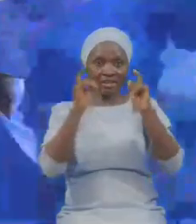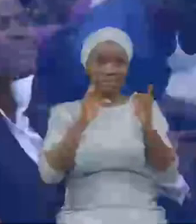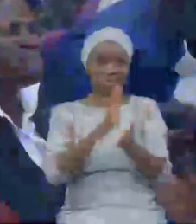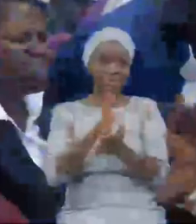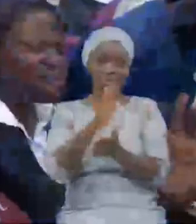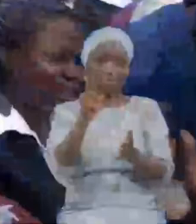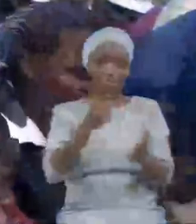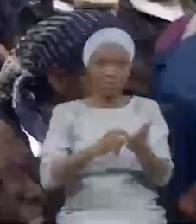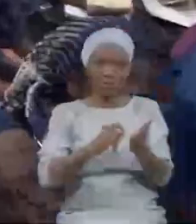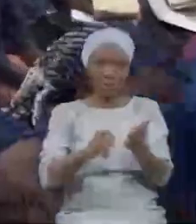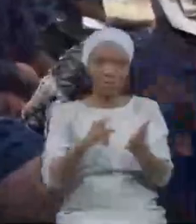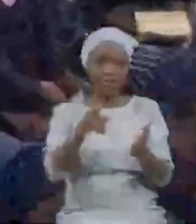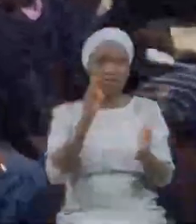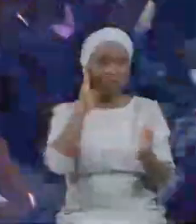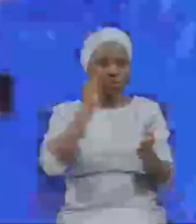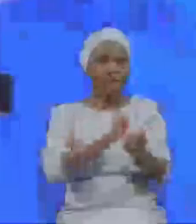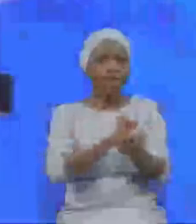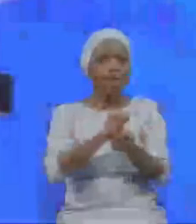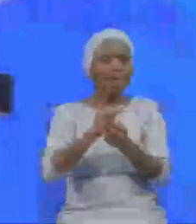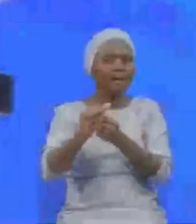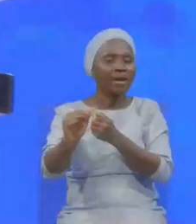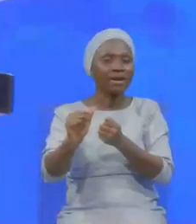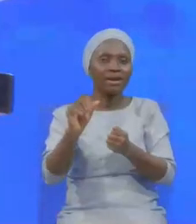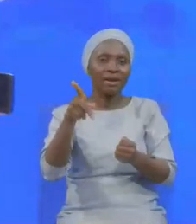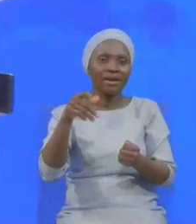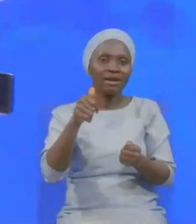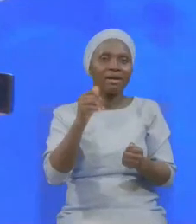Vous allez réussir tous vos examens.